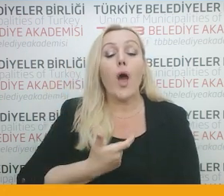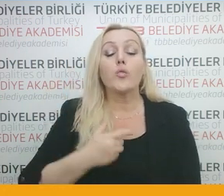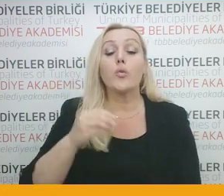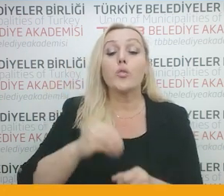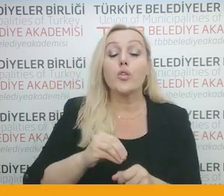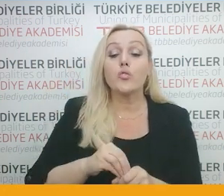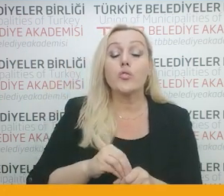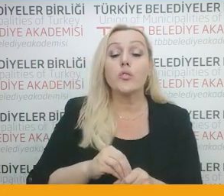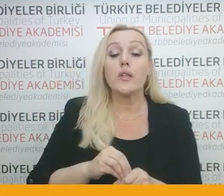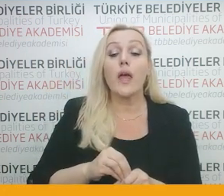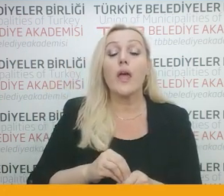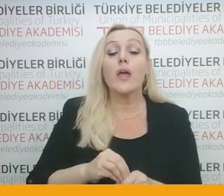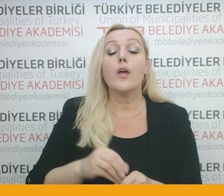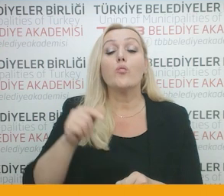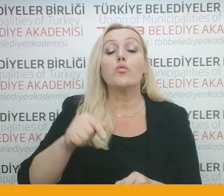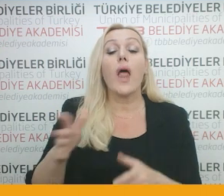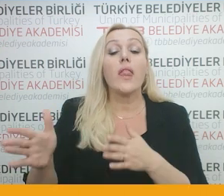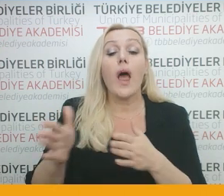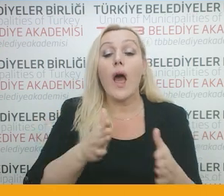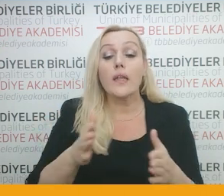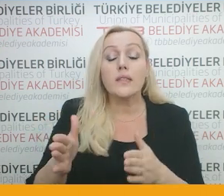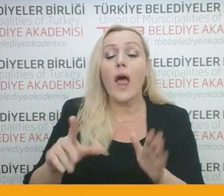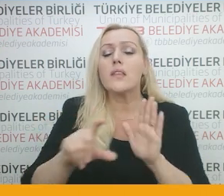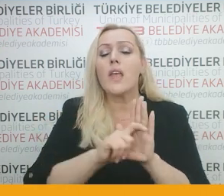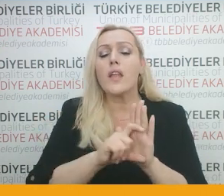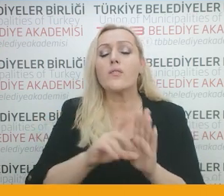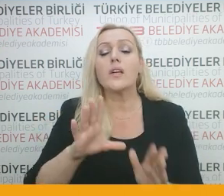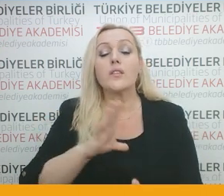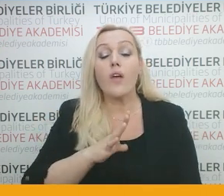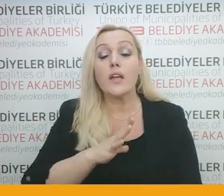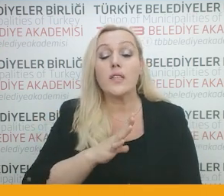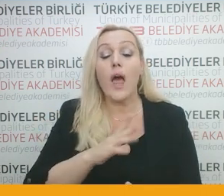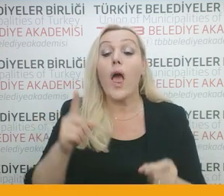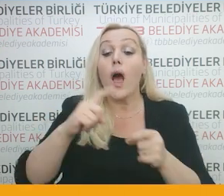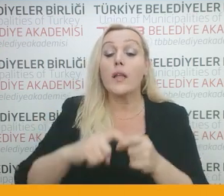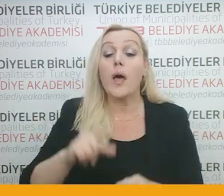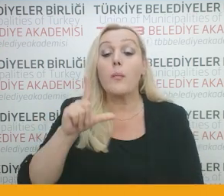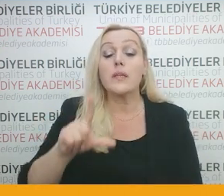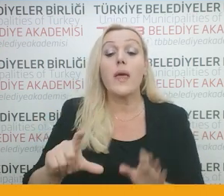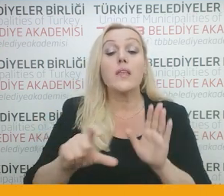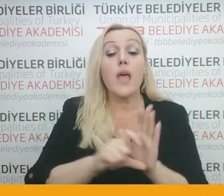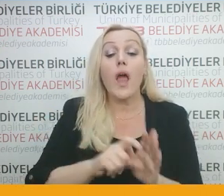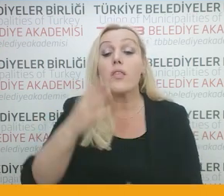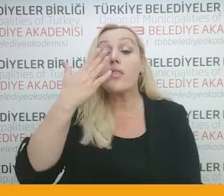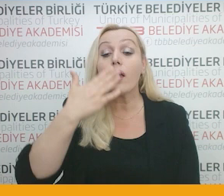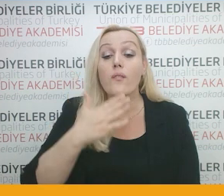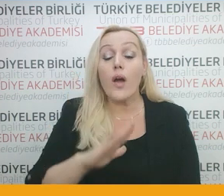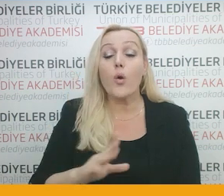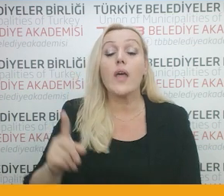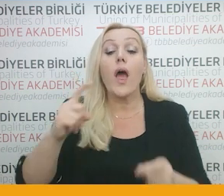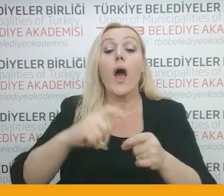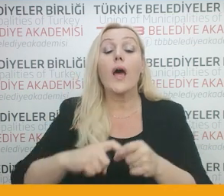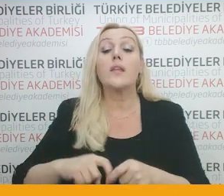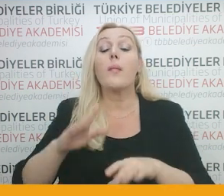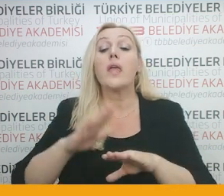sertifika almış olanlar arasından muhasebe yetkilisi atanması esastır. Ancak sertifikalı muhasebe yetkilisi yoksa, atama